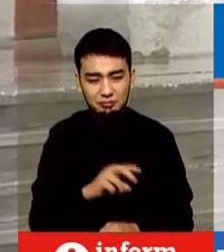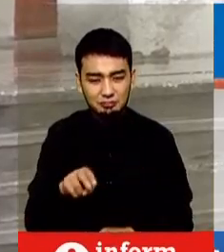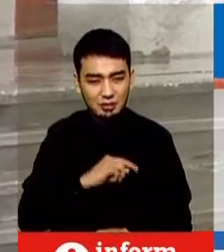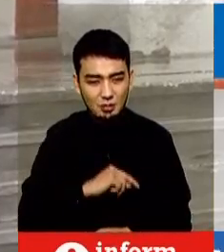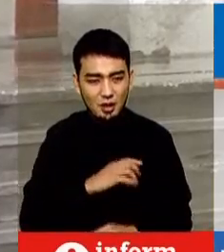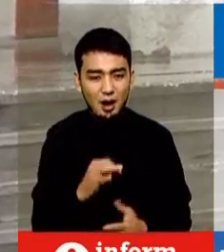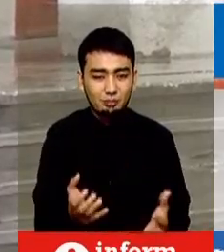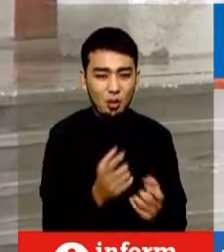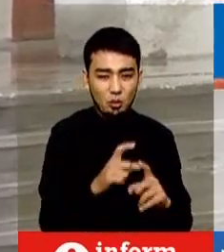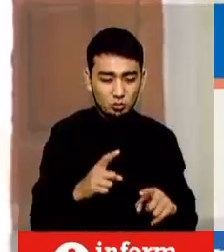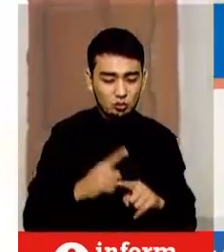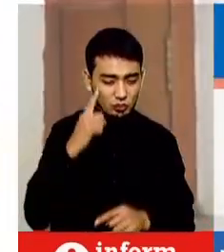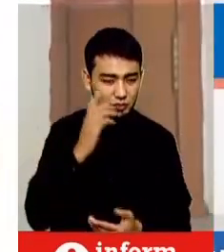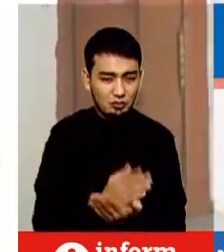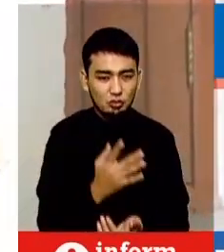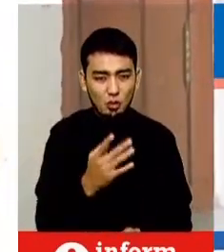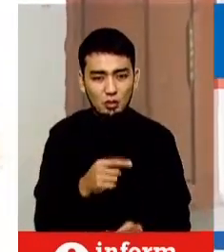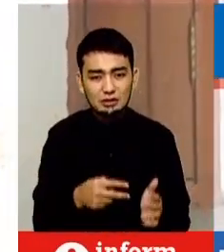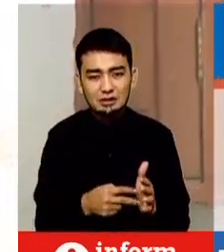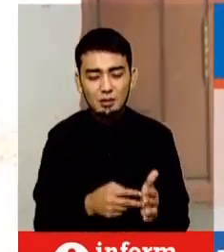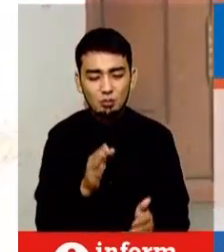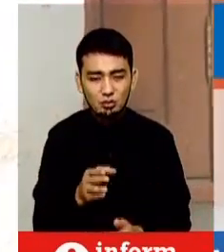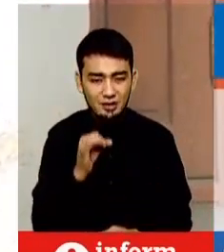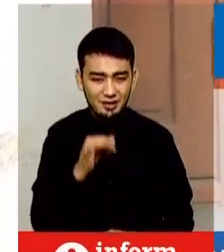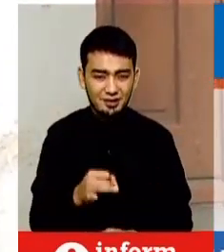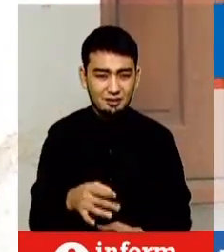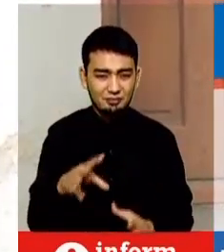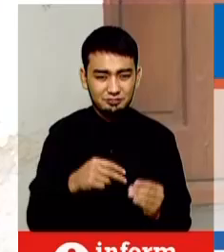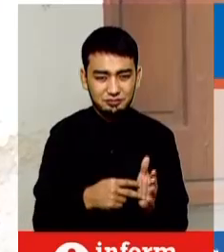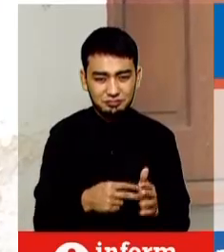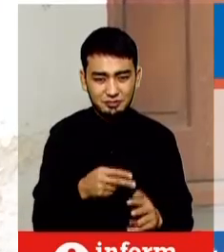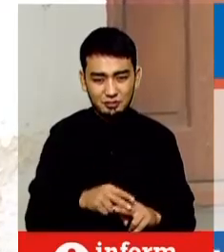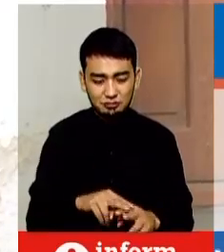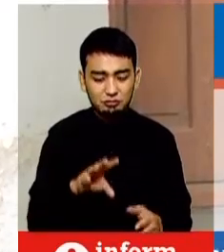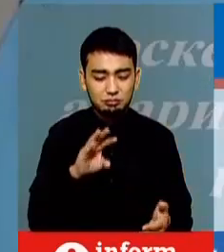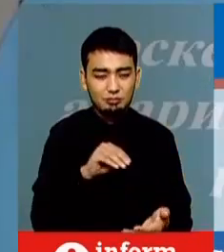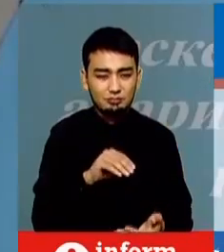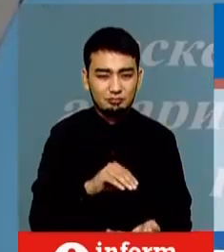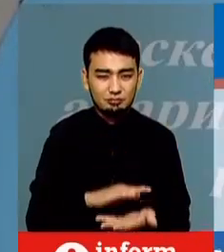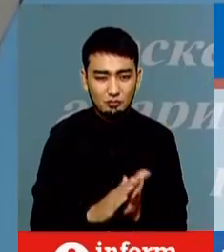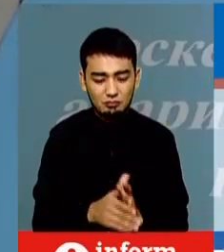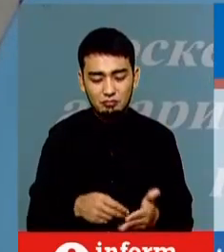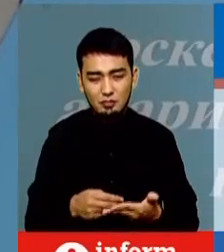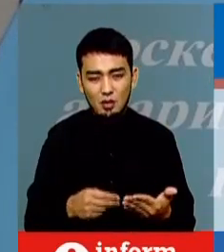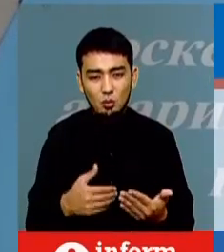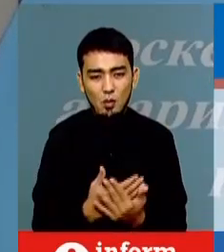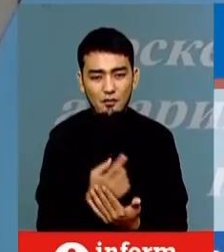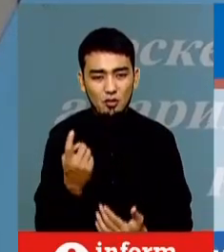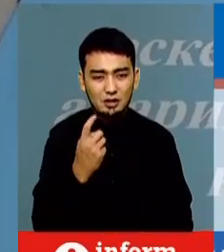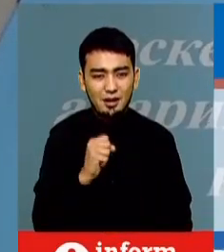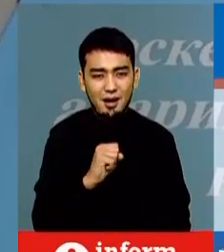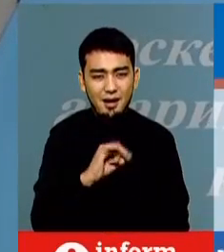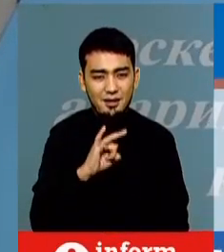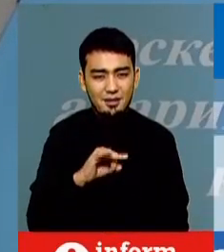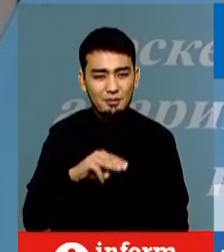поднимают спасатели, посчитают, сколько это будет стоить. В любом случае, эту сумму придется включать в контракт с новым владельцем АМТ.